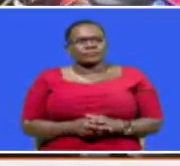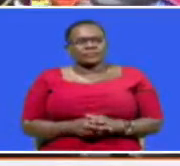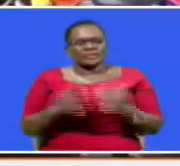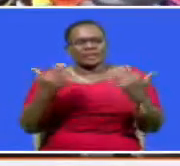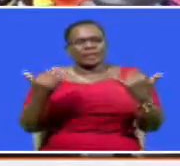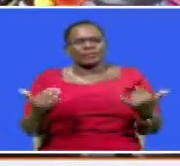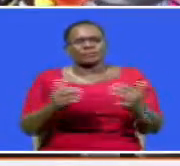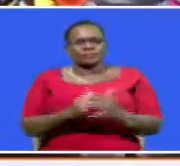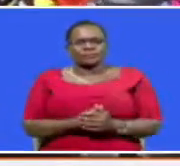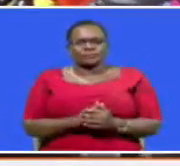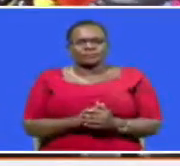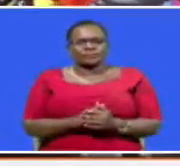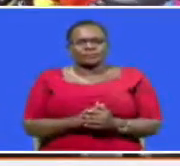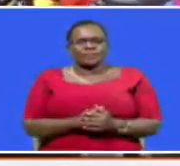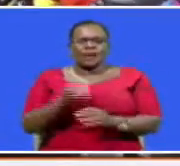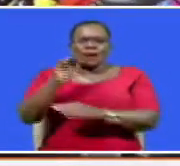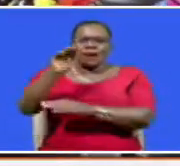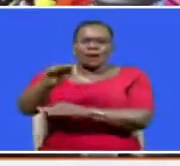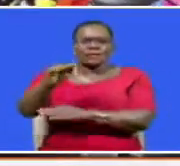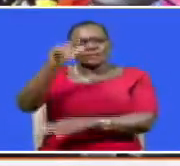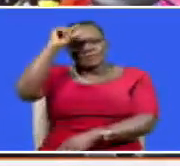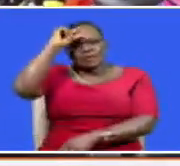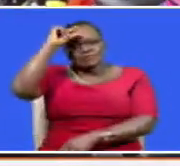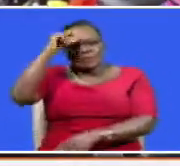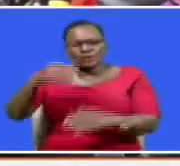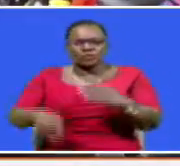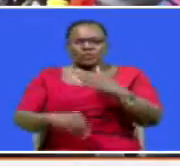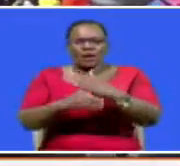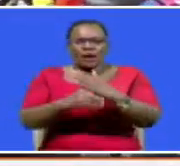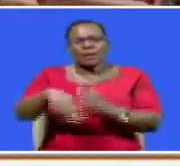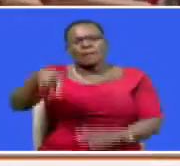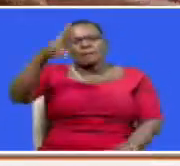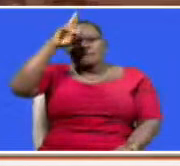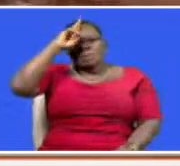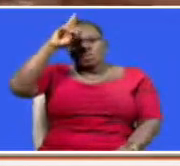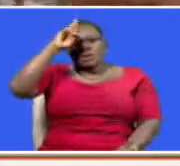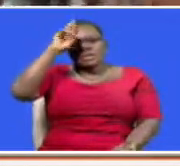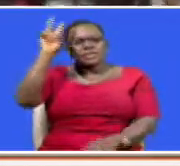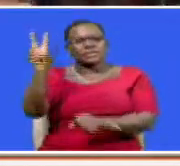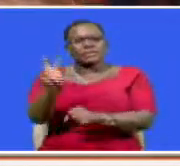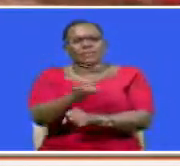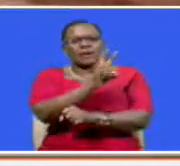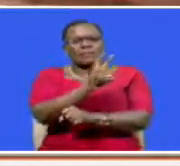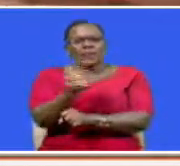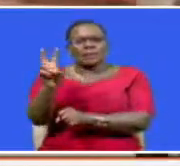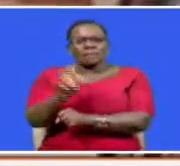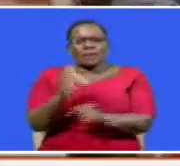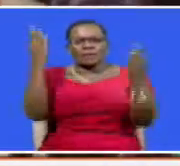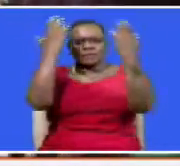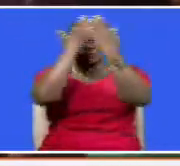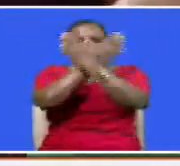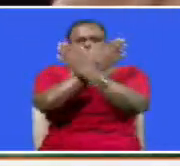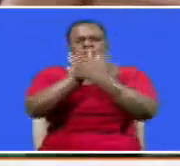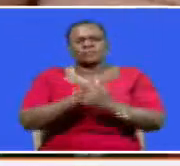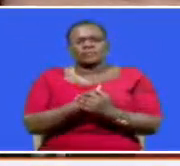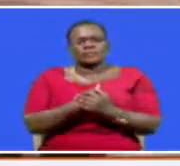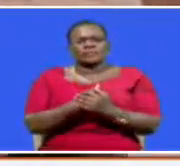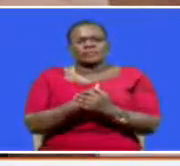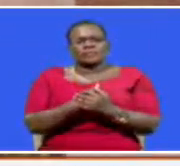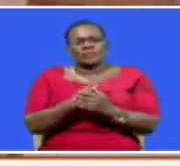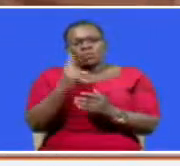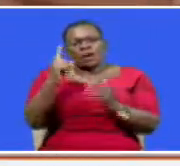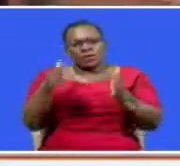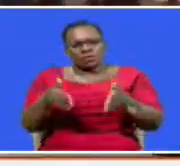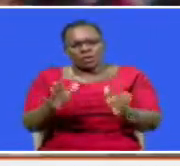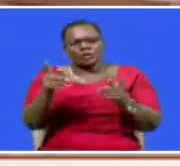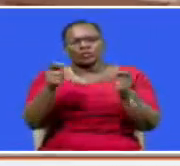Kwa sasa wametoa wito kwa serikali kuongeza idadi ya polisi wanaoshika doria usiku kaunti hiyo kama njia